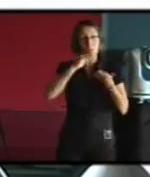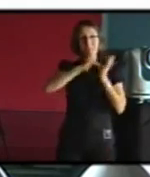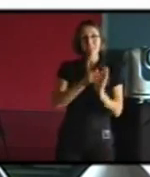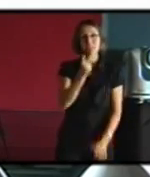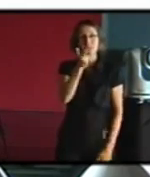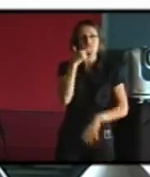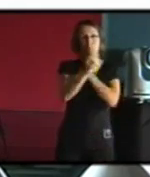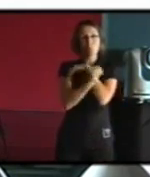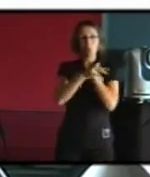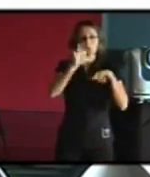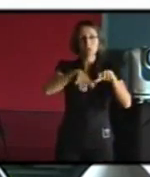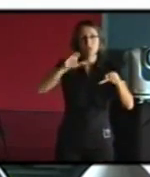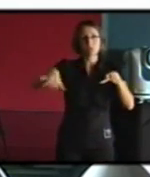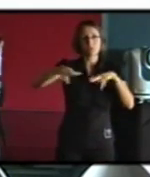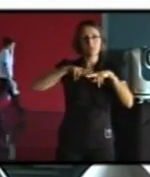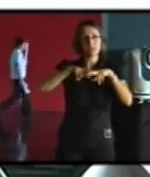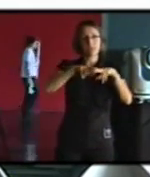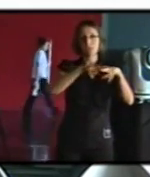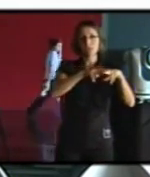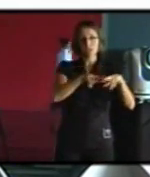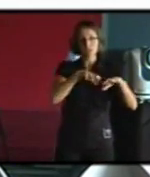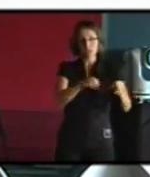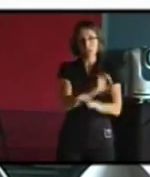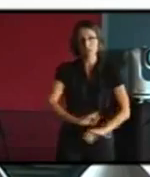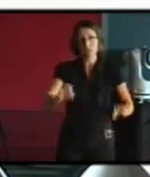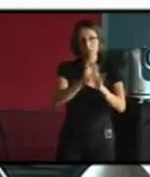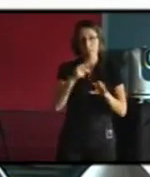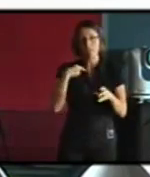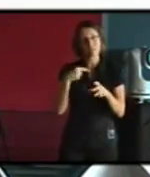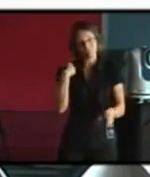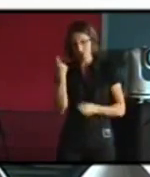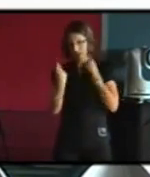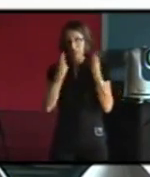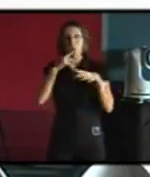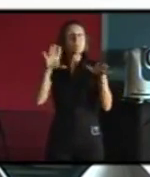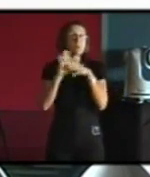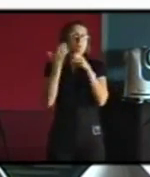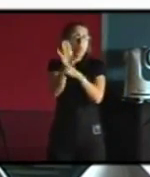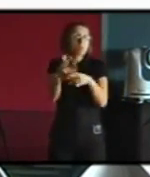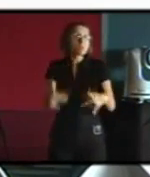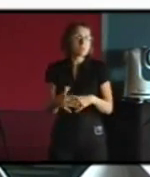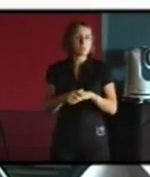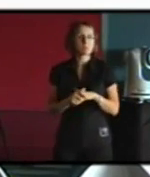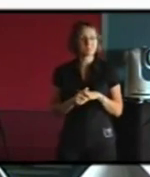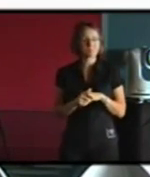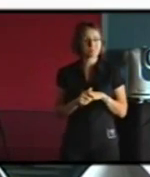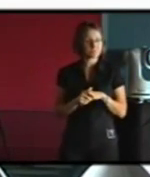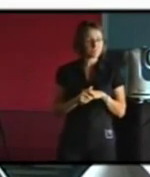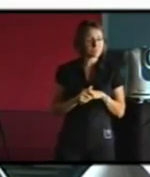bureaux vides. Donc nous, on a travaillé un peu là-dessus. Donc je vais vous montrer juste quelques images parce que c'était Rotterdam, c'est à un moment